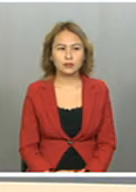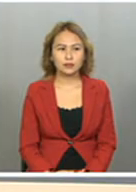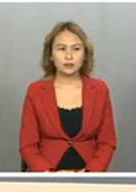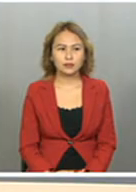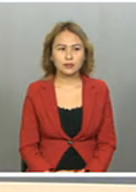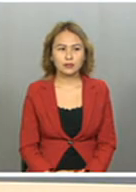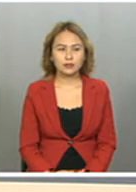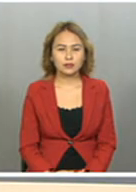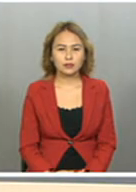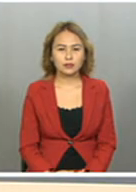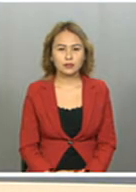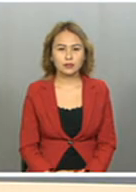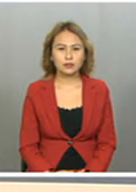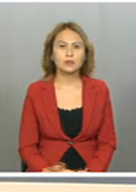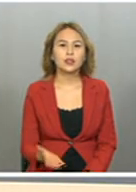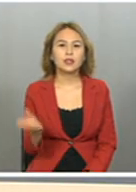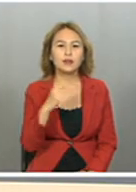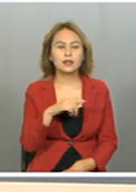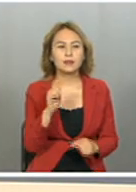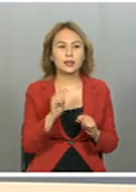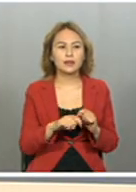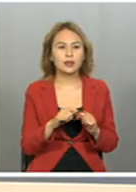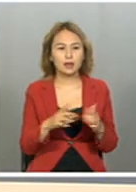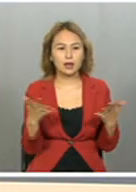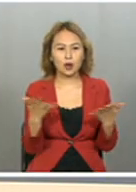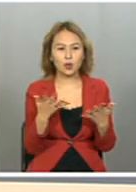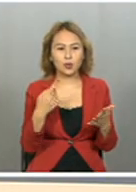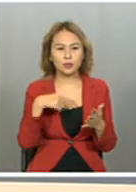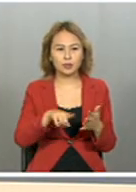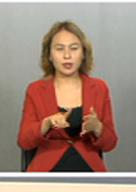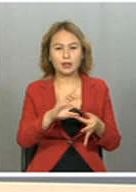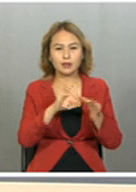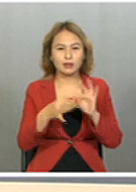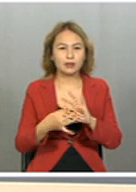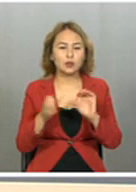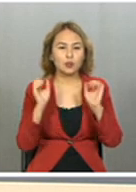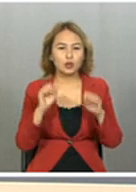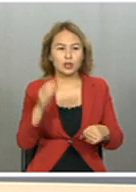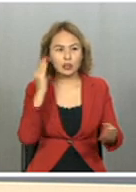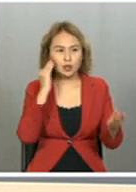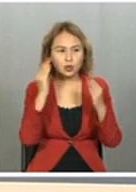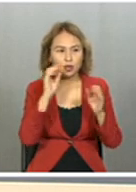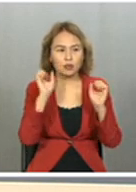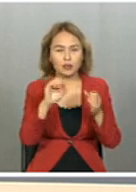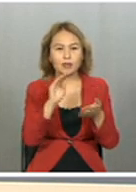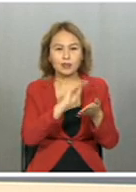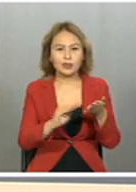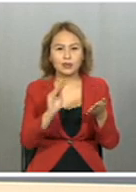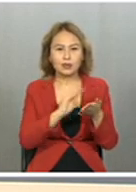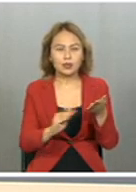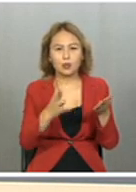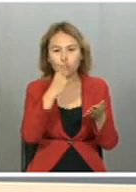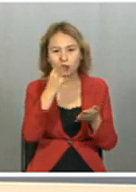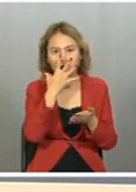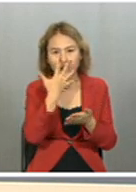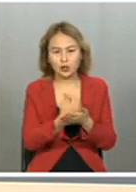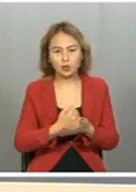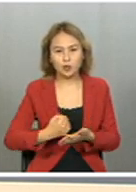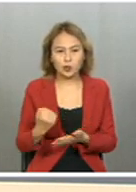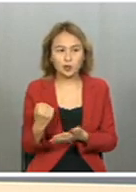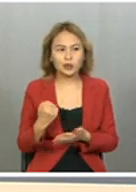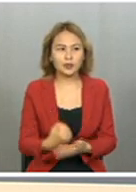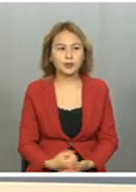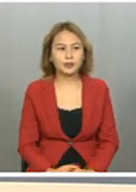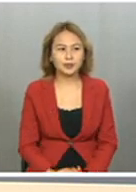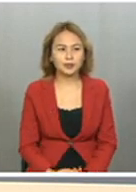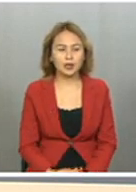Ребята, давайте проверим, какой примерный текст рассуждения можно написать о своем друге. Мы